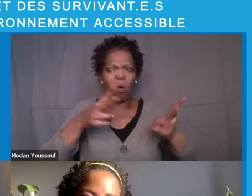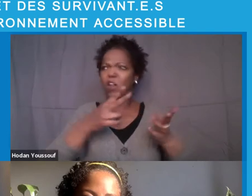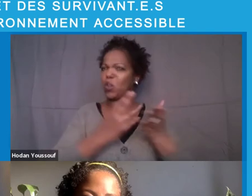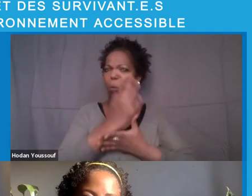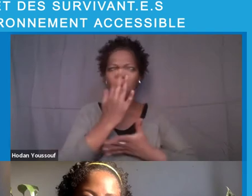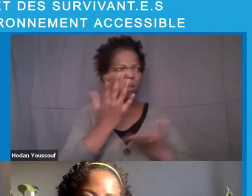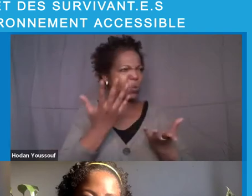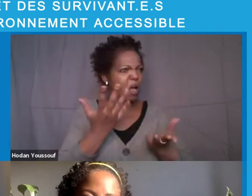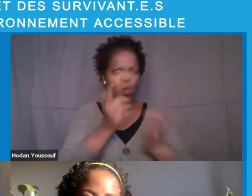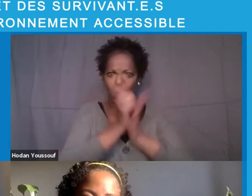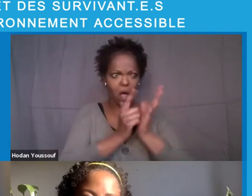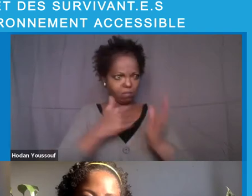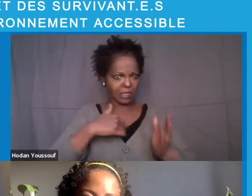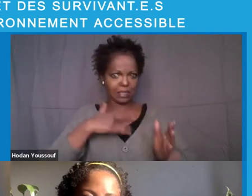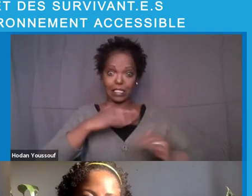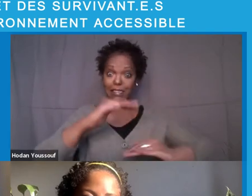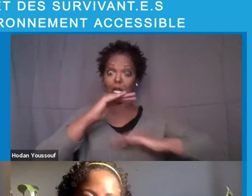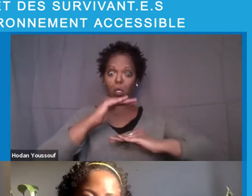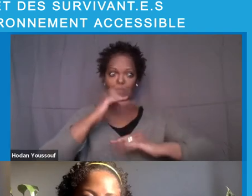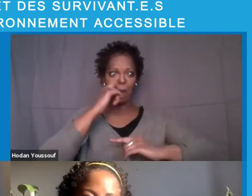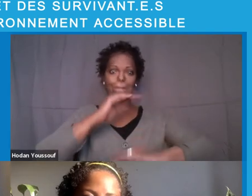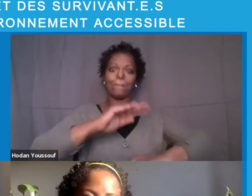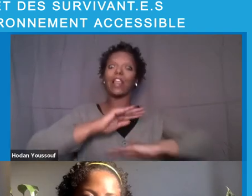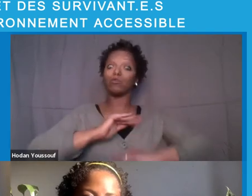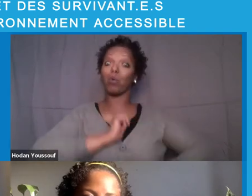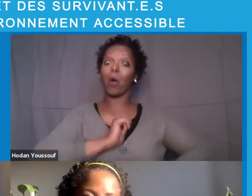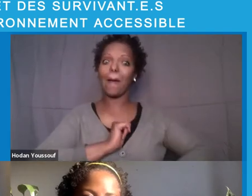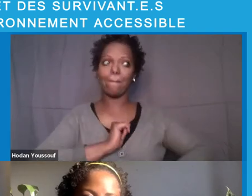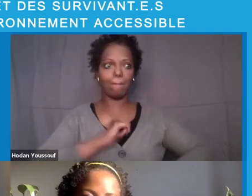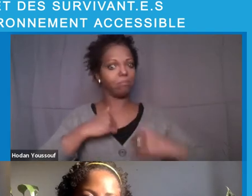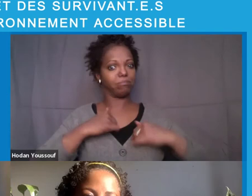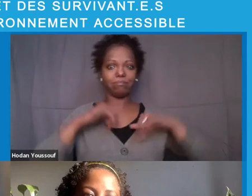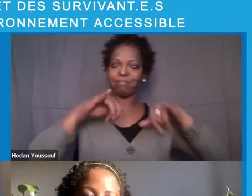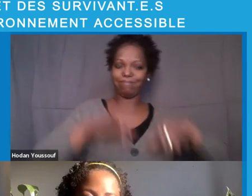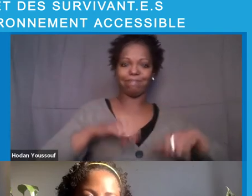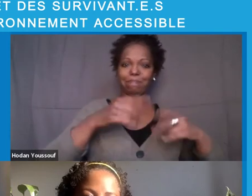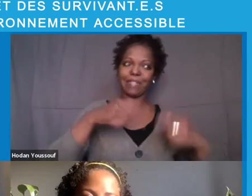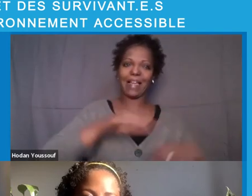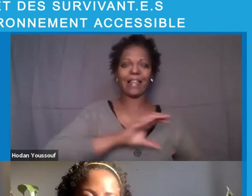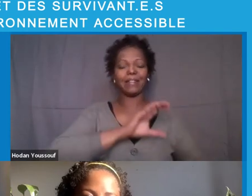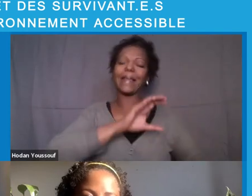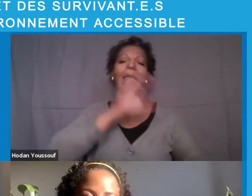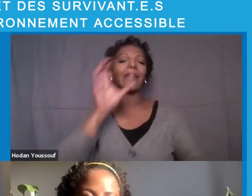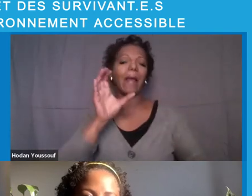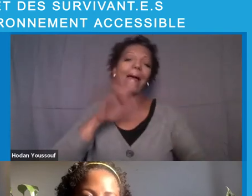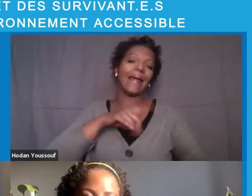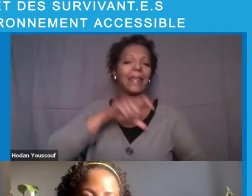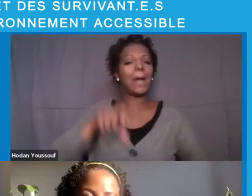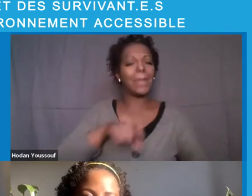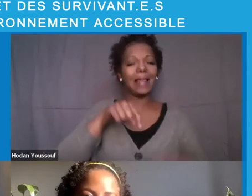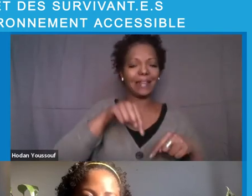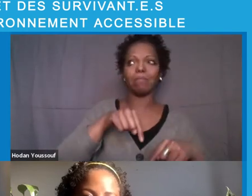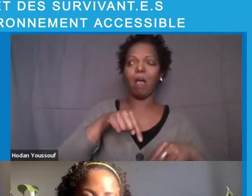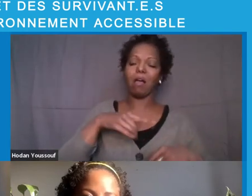lois québécoises, ne sont pas au courant de nos lois, ne connaissent pas la façon de se protéger.